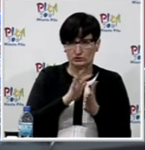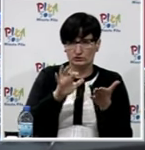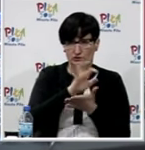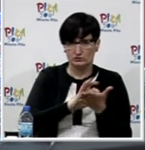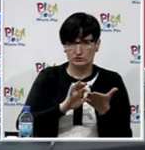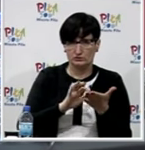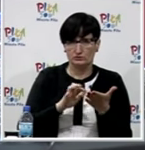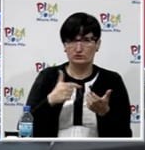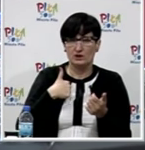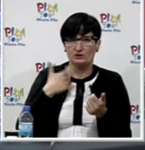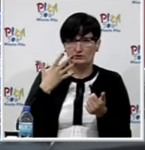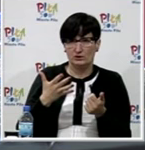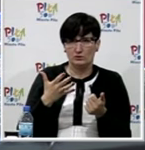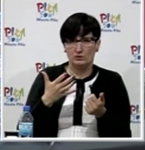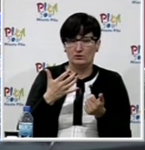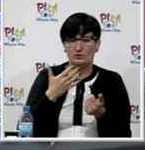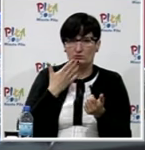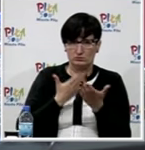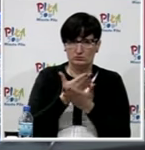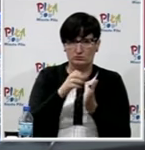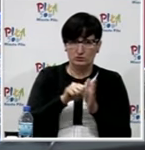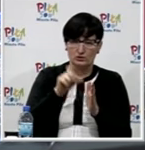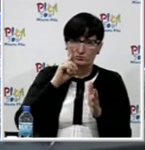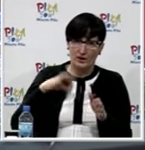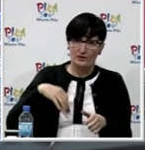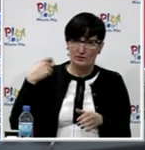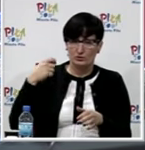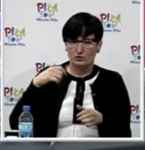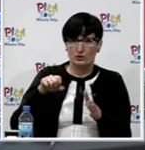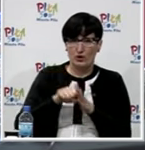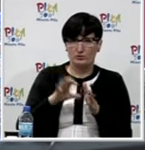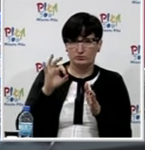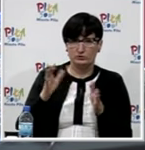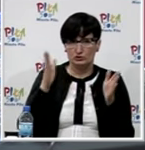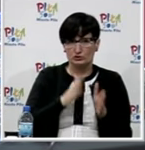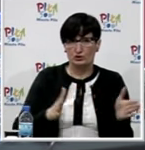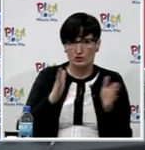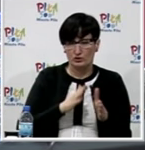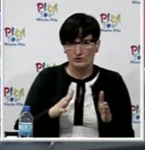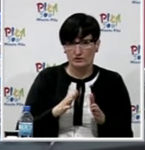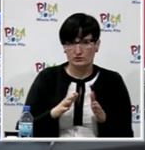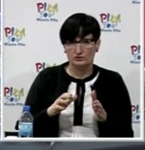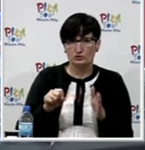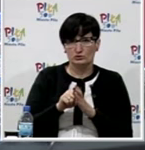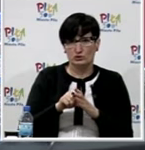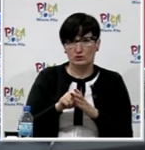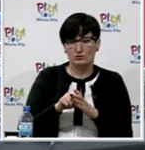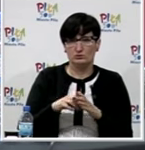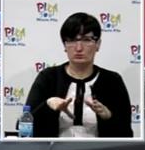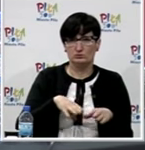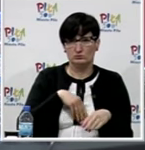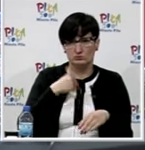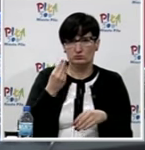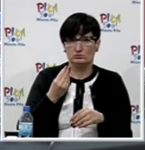tym zaapelować do Pana Prezydenta o przygotowanie uroczystości związanych z upamiętnieniem ofiar tej wojny, a w